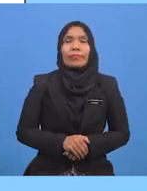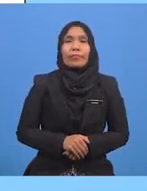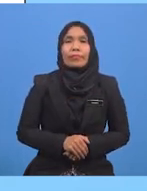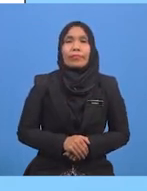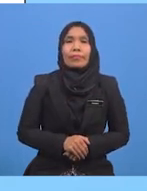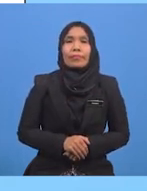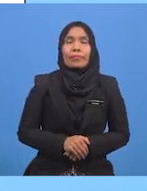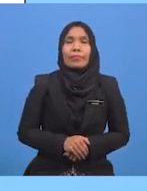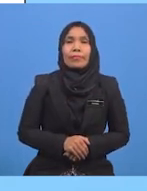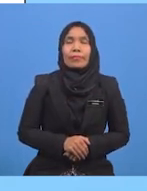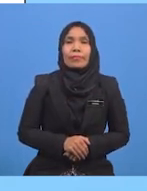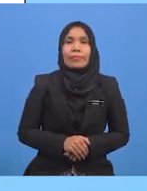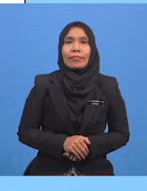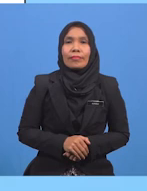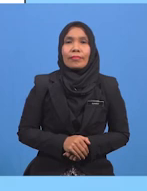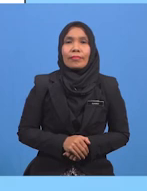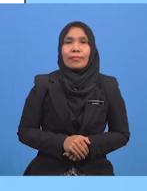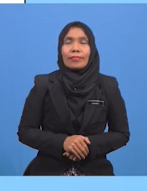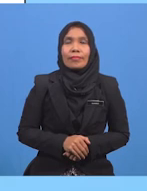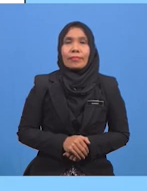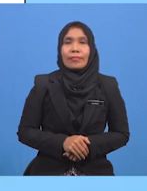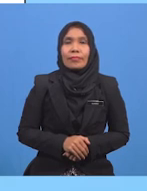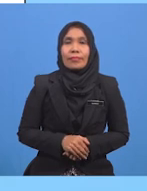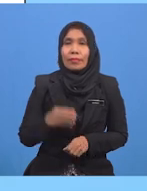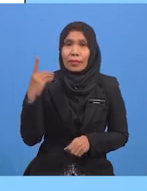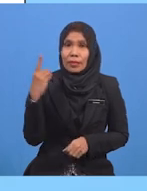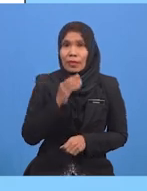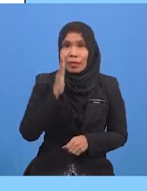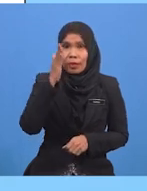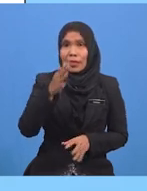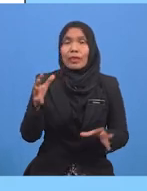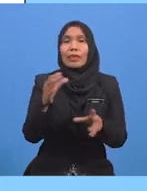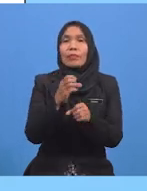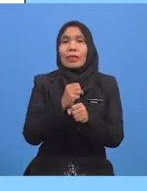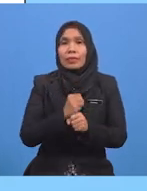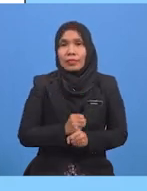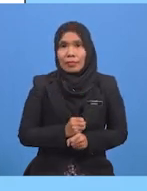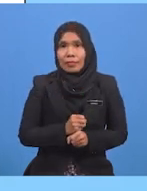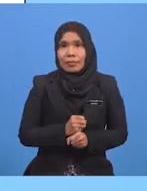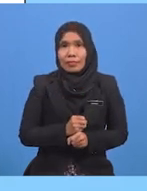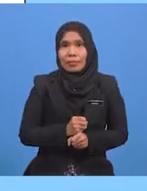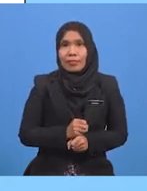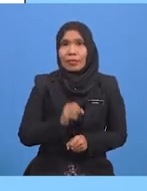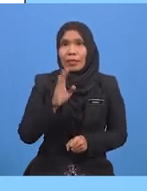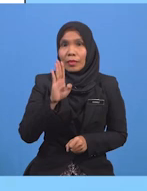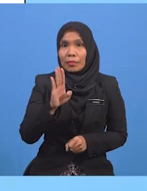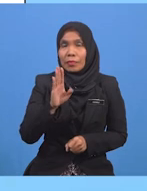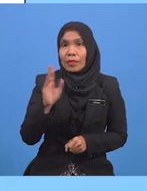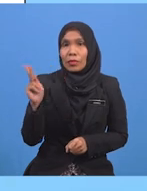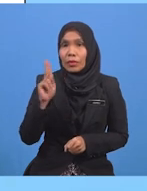Setelah kita manipulasikan persamaan tadi, kita akan dapat B kuasa